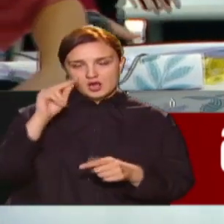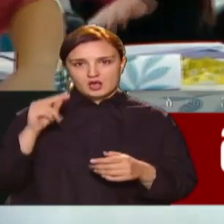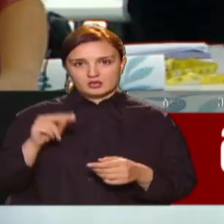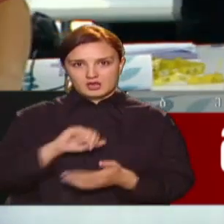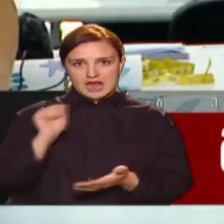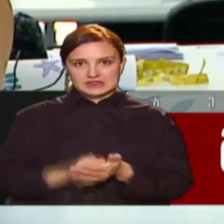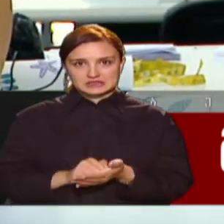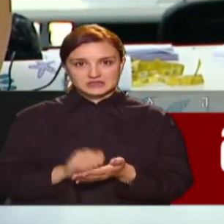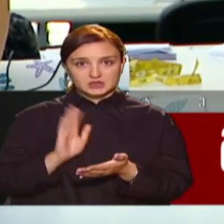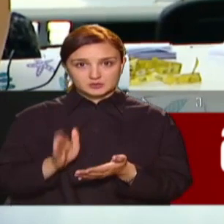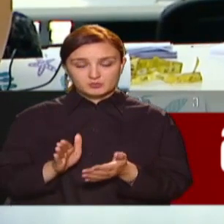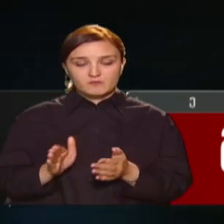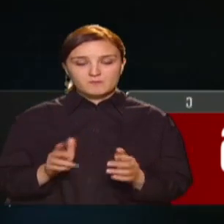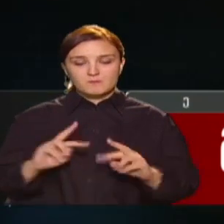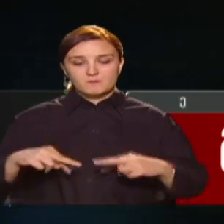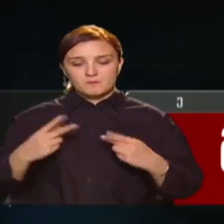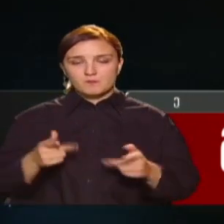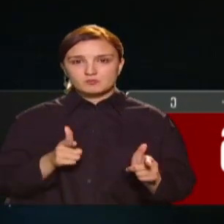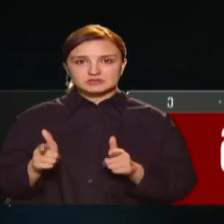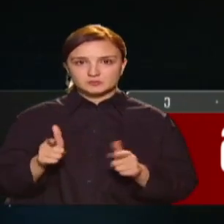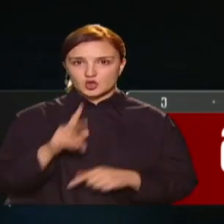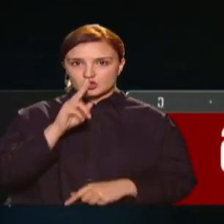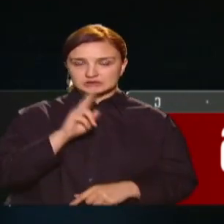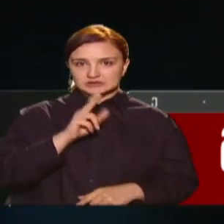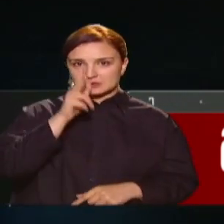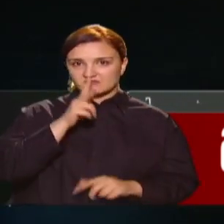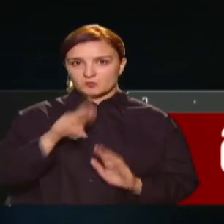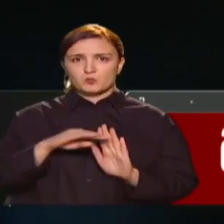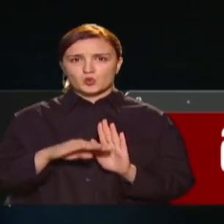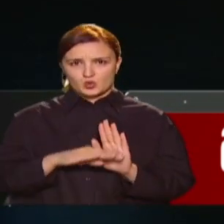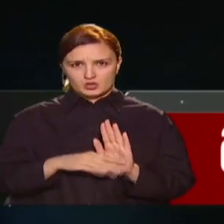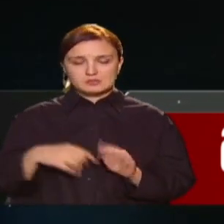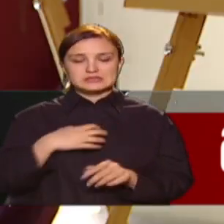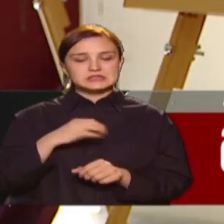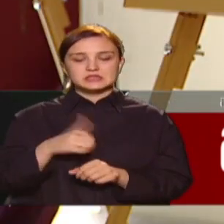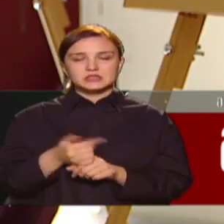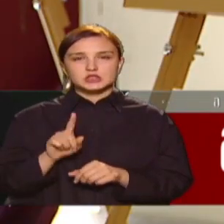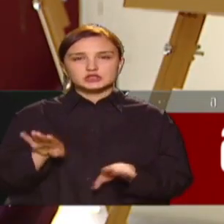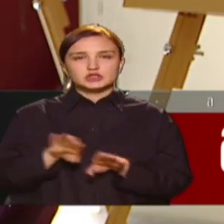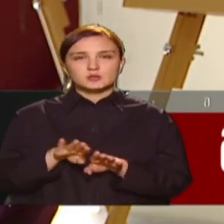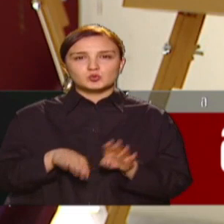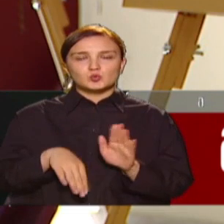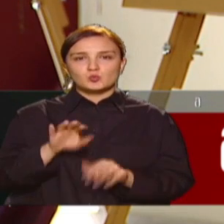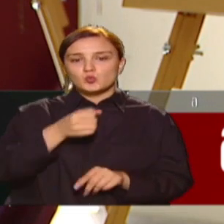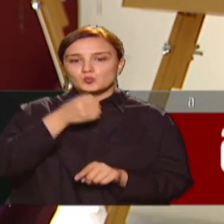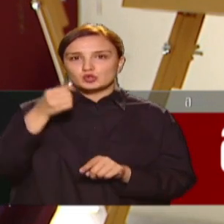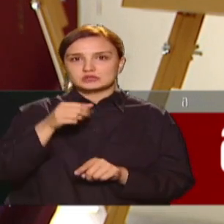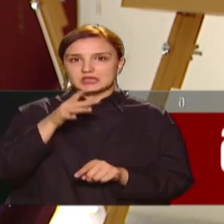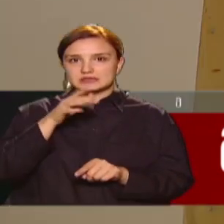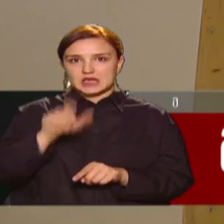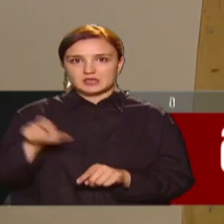მიიღებენ. Მოქმედებს მომზადება გადამზადების 2-3-თვიანი პროგრამებიც, რომლებითაც ძირითადად შედარებით უფროსი ასაკის